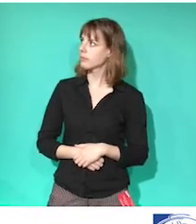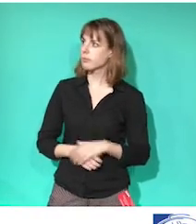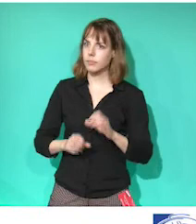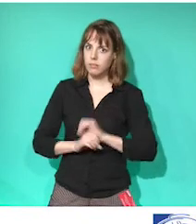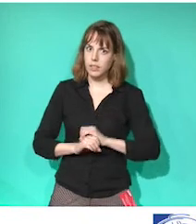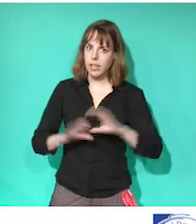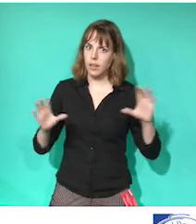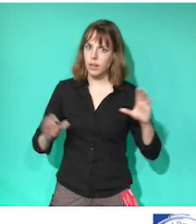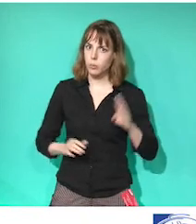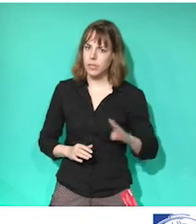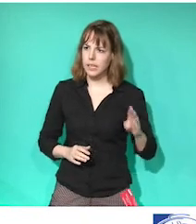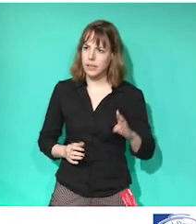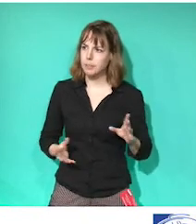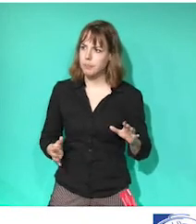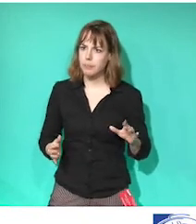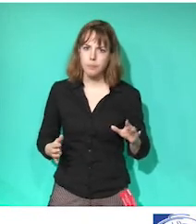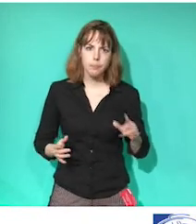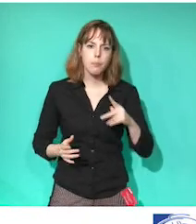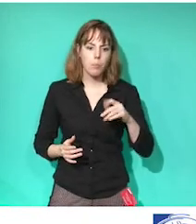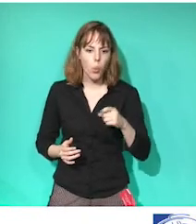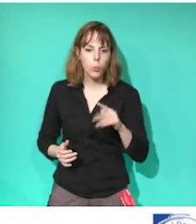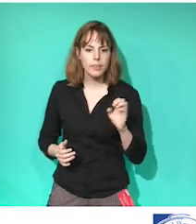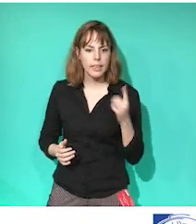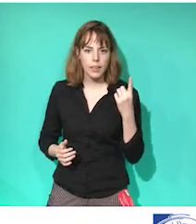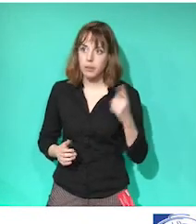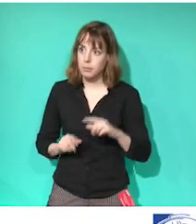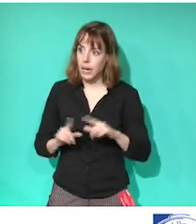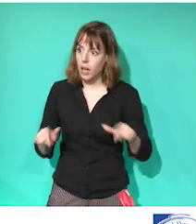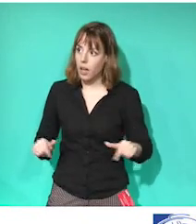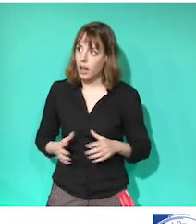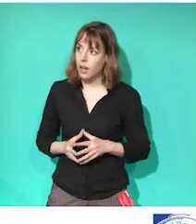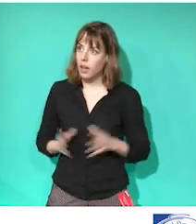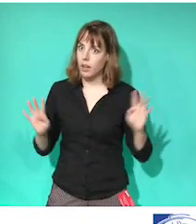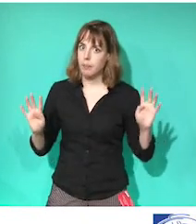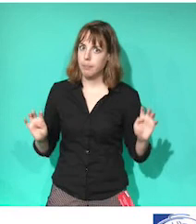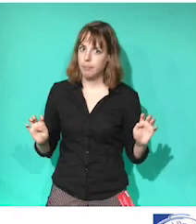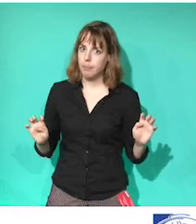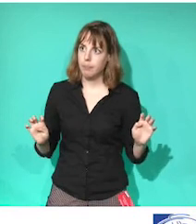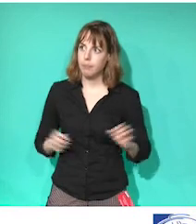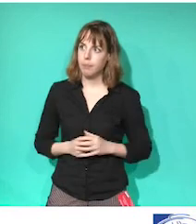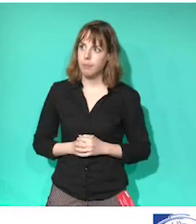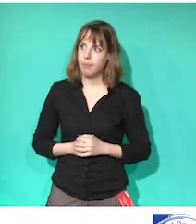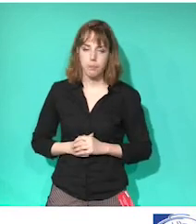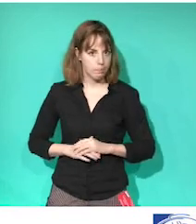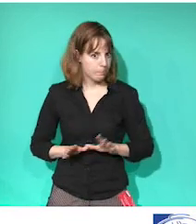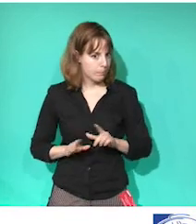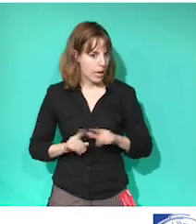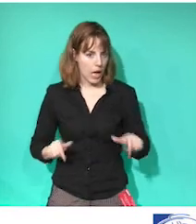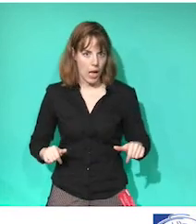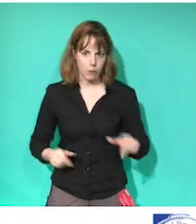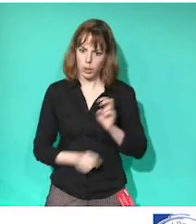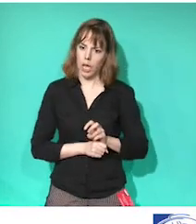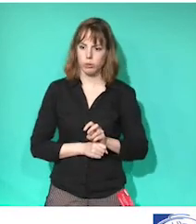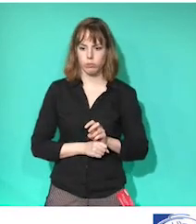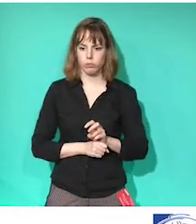Claire Ponté. Claire Ponté. Elle n'est pas là? Non? Bon, elle n'est pas là. On garde le